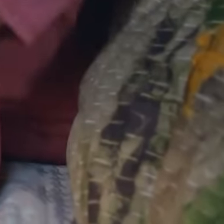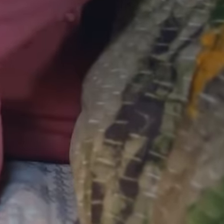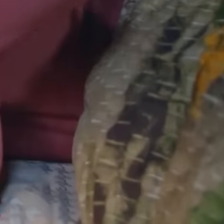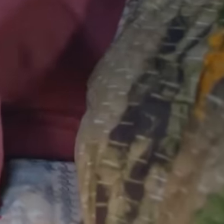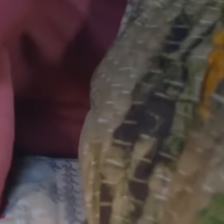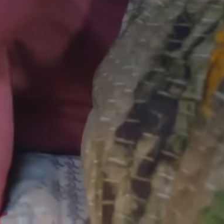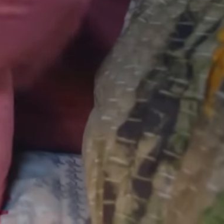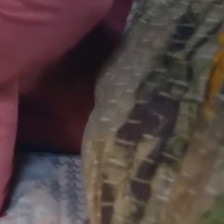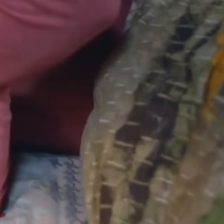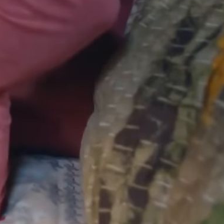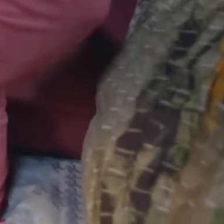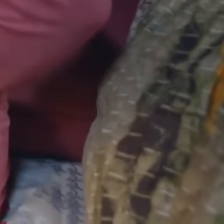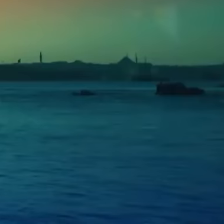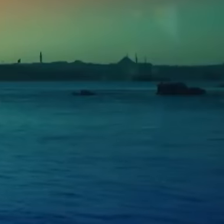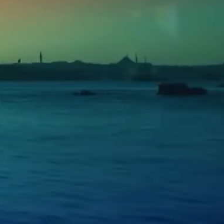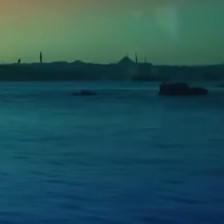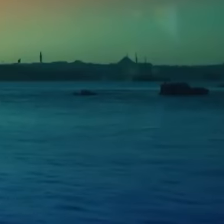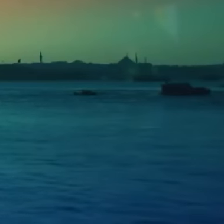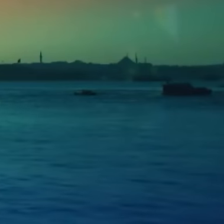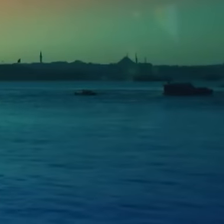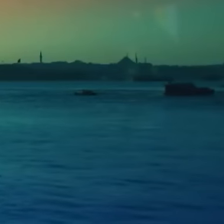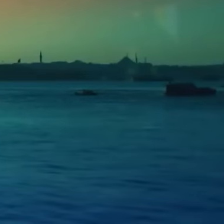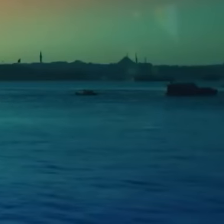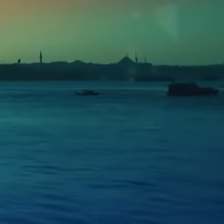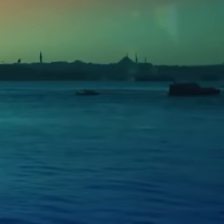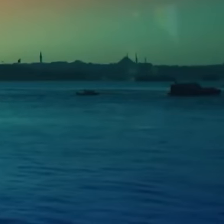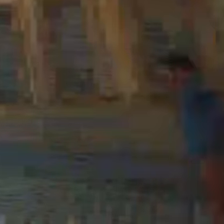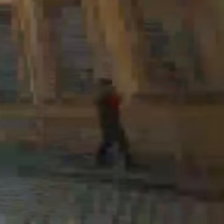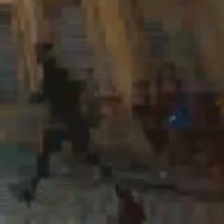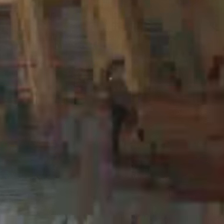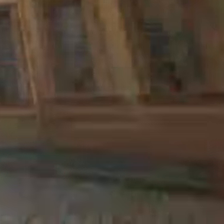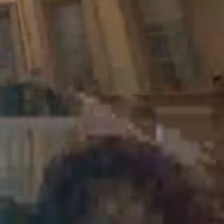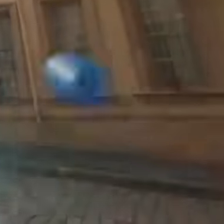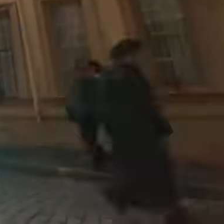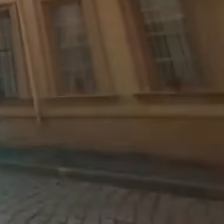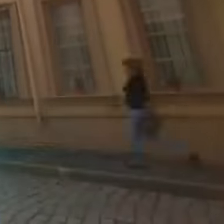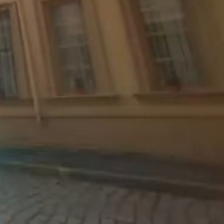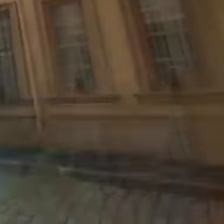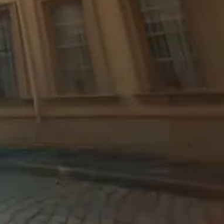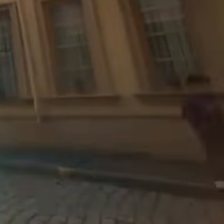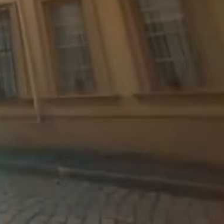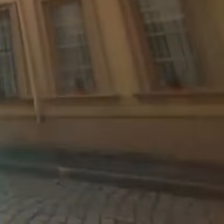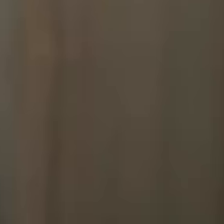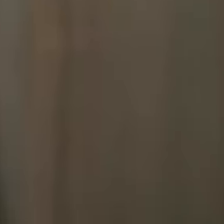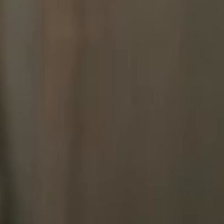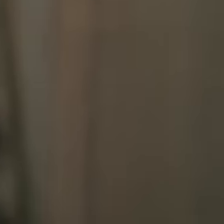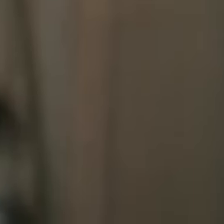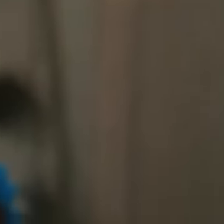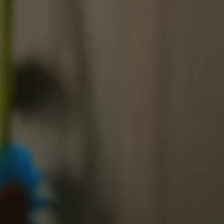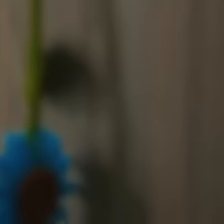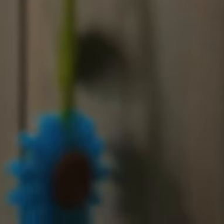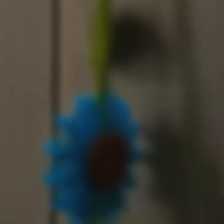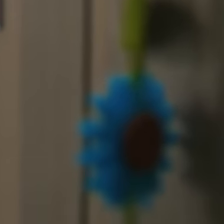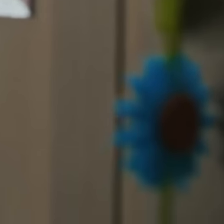yerleştirdi. Mest oldu. Güneşin kızıllığı denize vuruyor. Mahalledeki insanların sabah telaşıyla